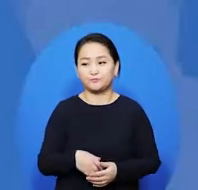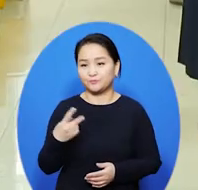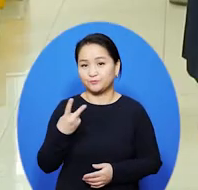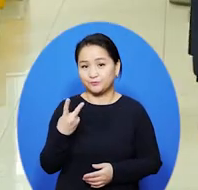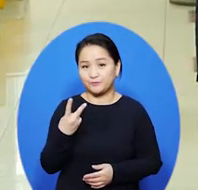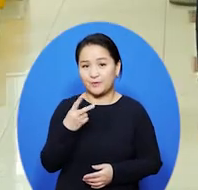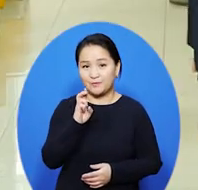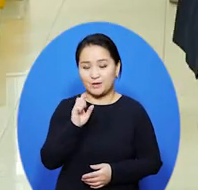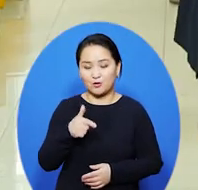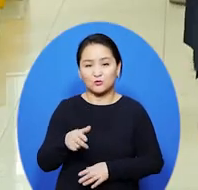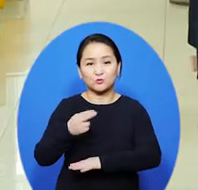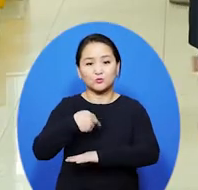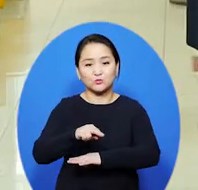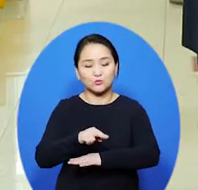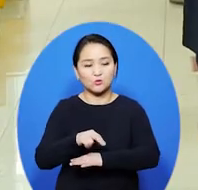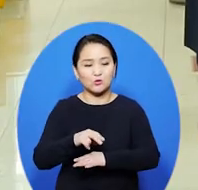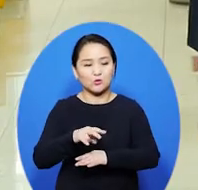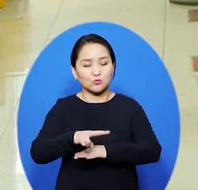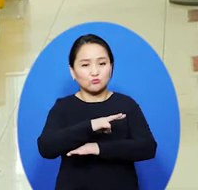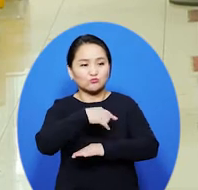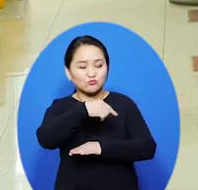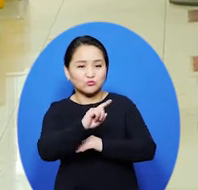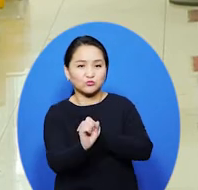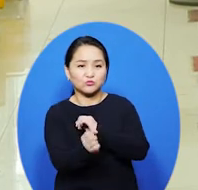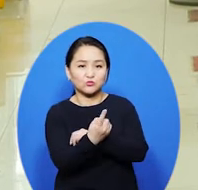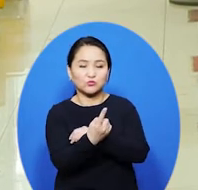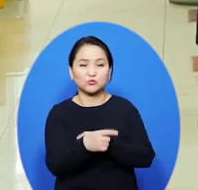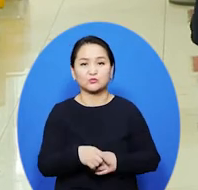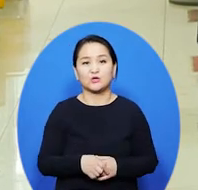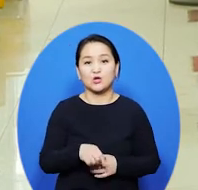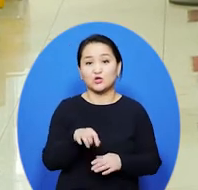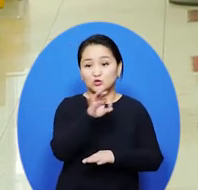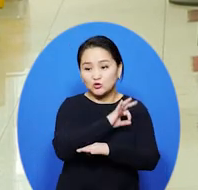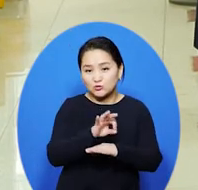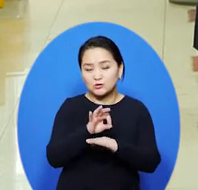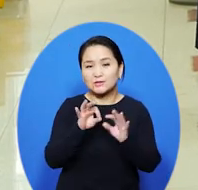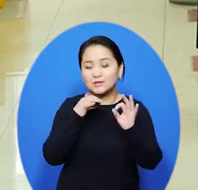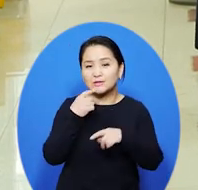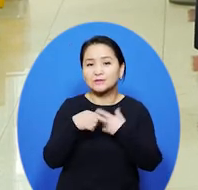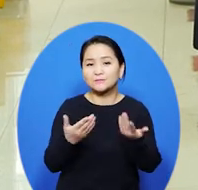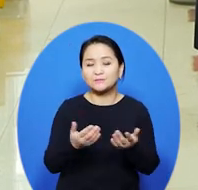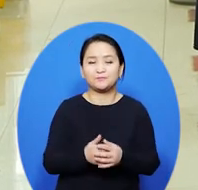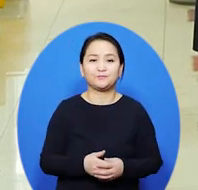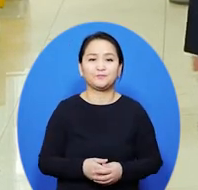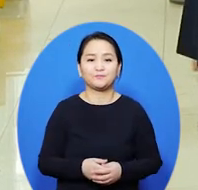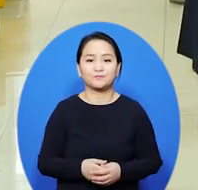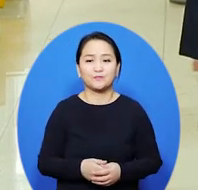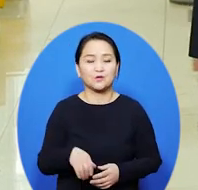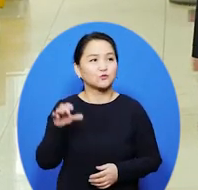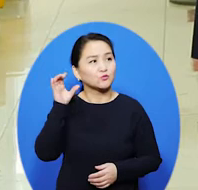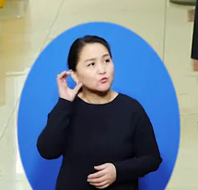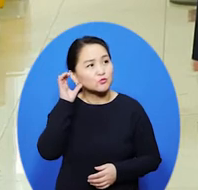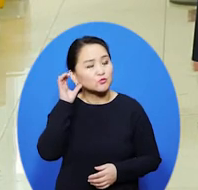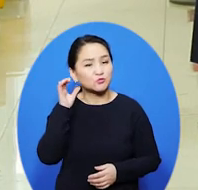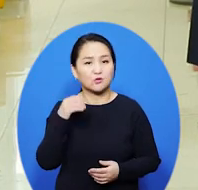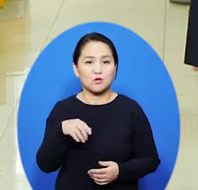За хоёулаа Баянгол дүүргийн тухайд онцлж ярих одоо танай орон нутгийн онцлогтой төсөл интерншип төслийн тухай дэлгэрүүлж яриа л да. Бид нар бол